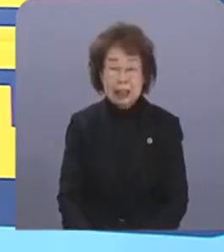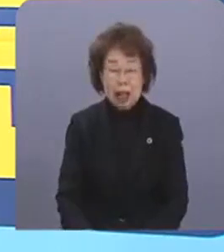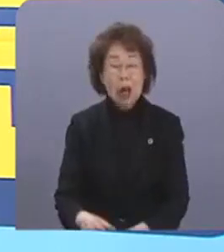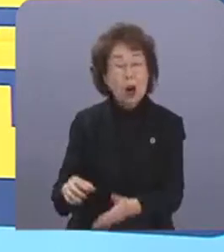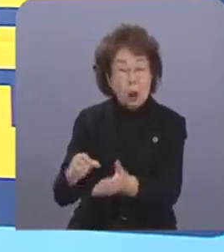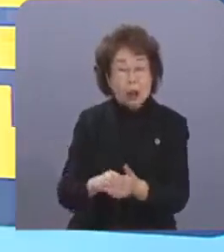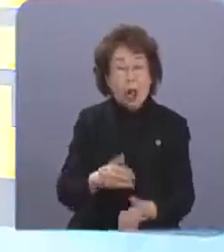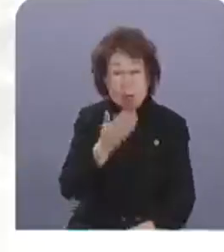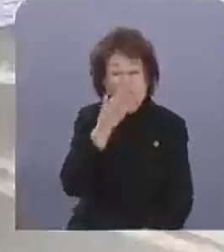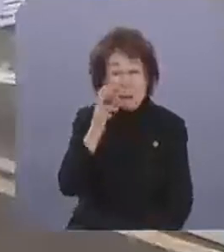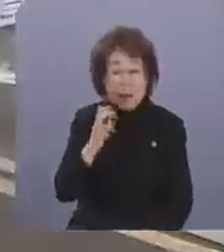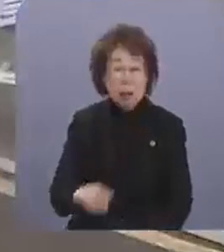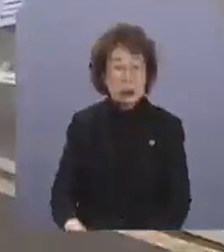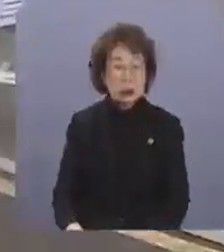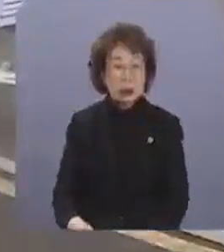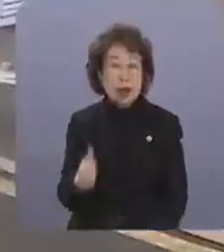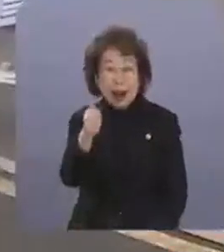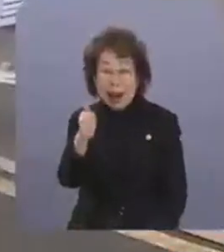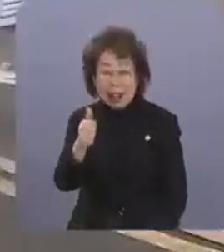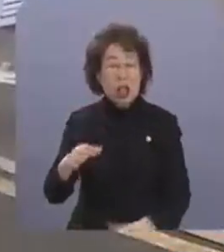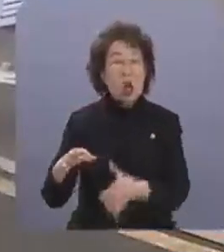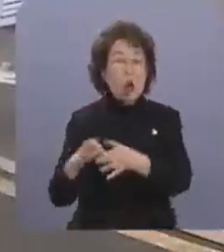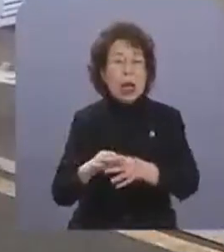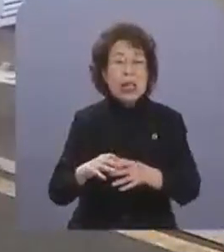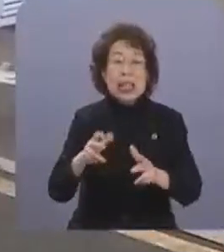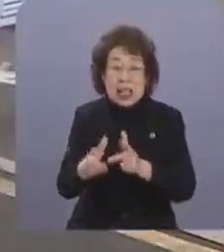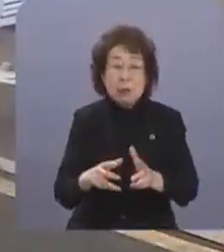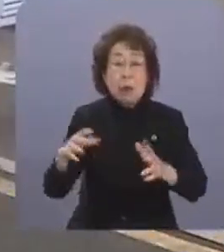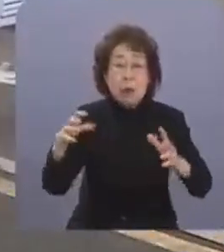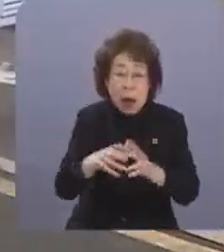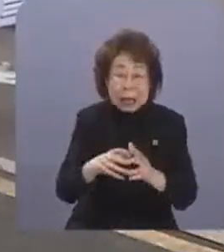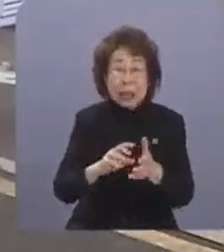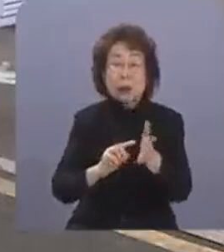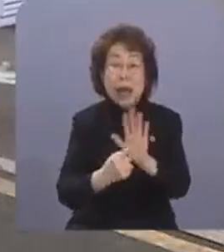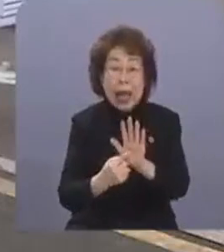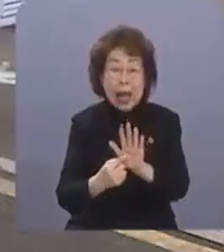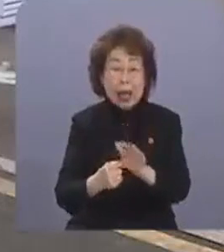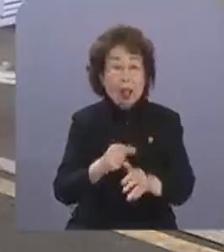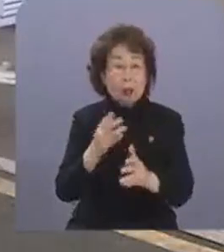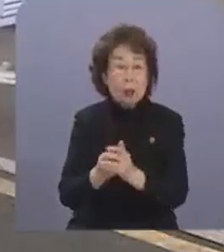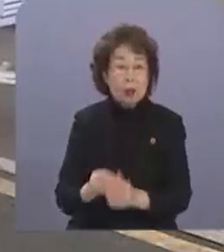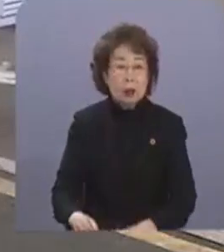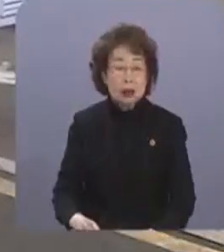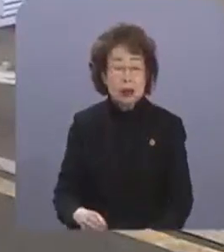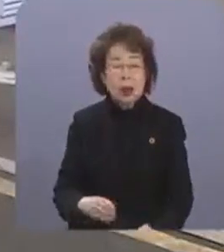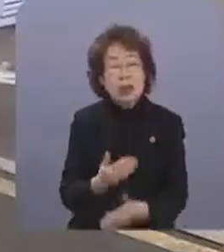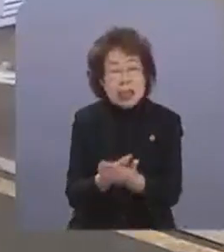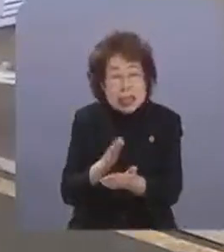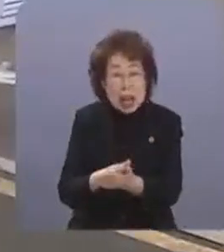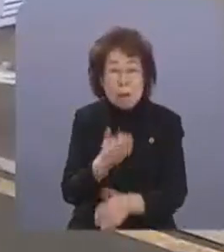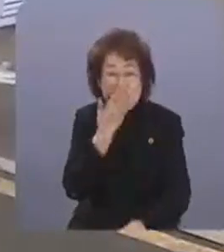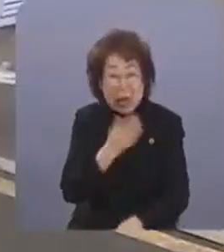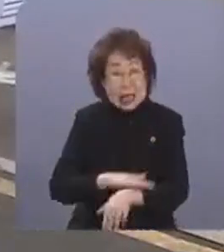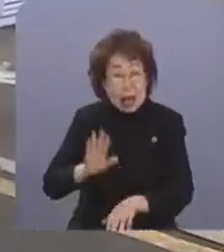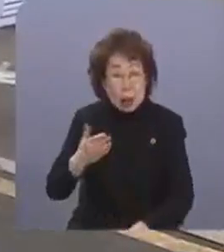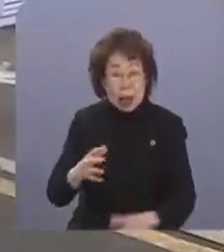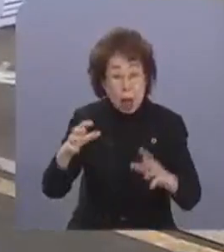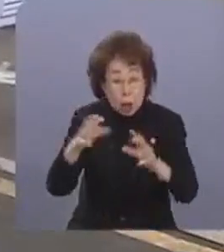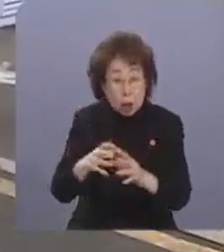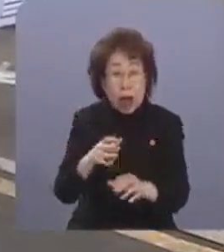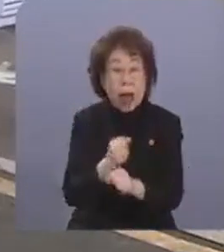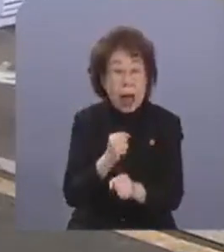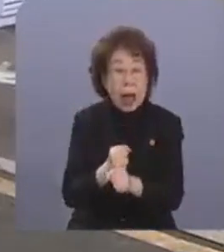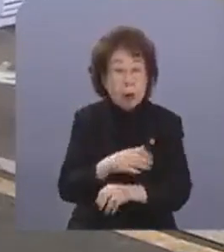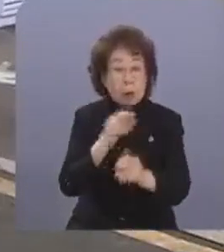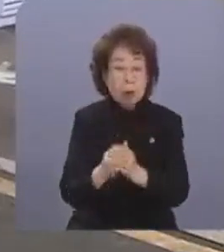유치를 하면 관련 기업들이 모여서 집적화되어서 어떻게 개발될 수 있는 직군들을